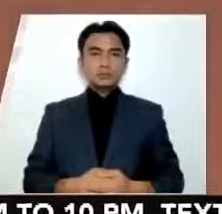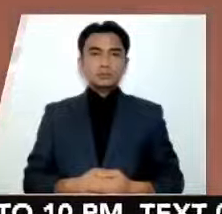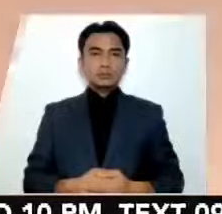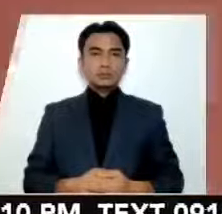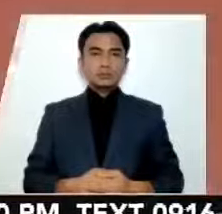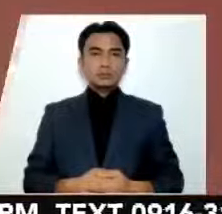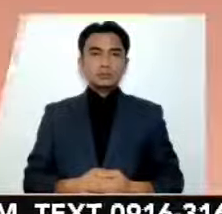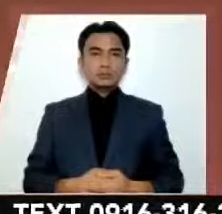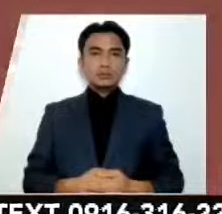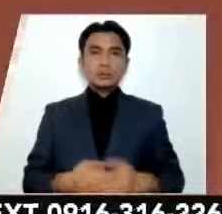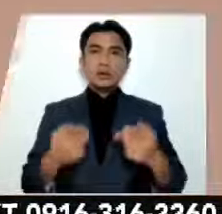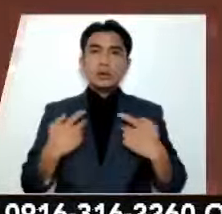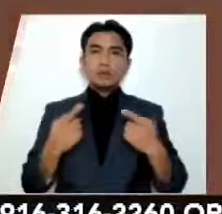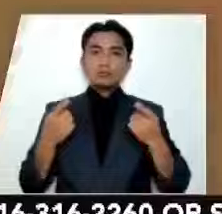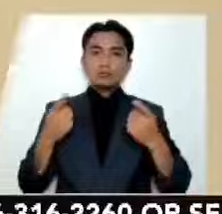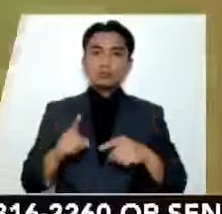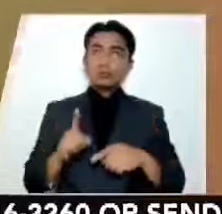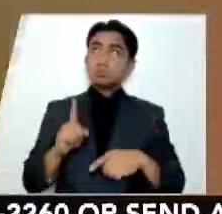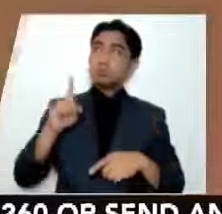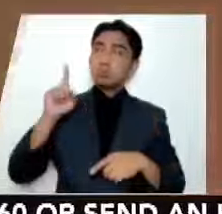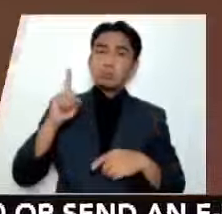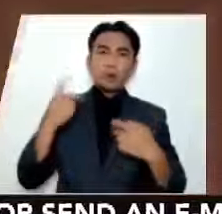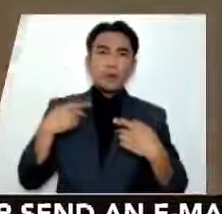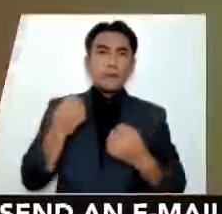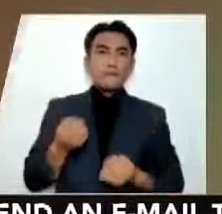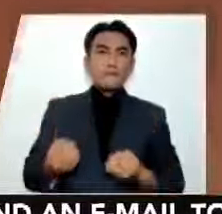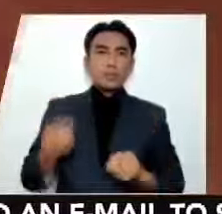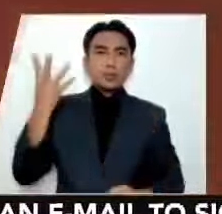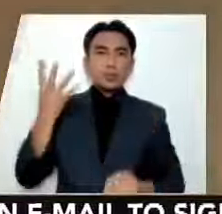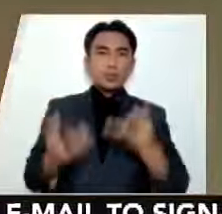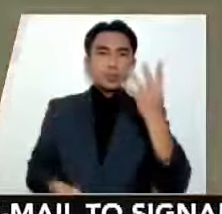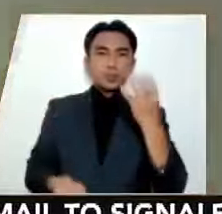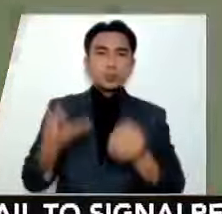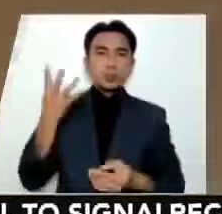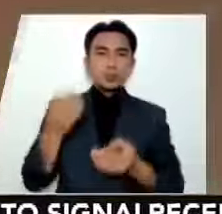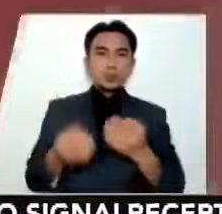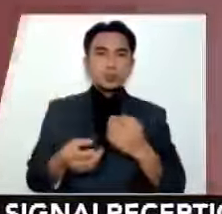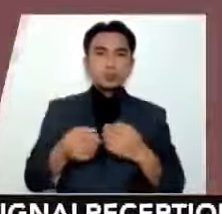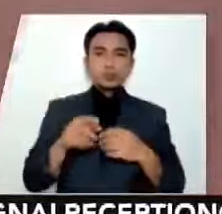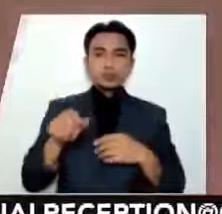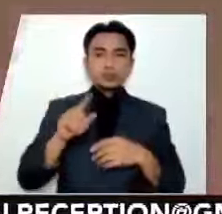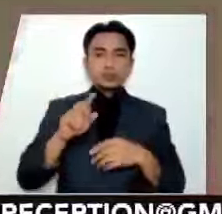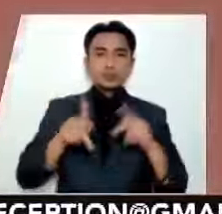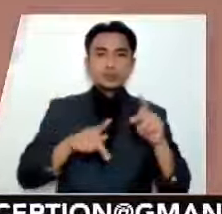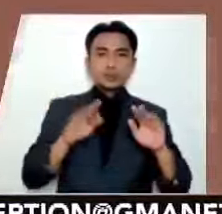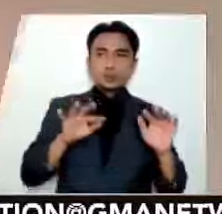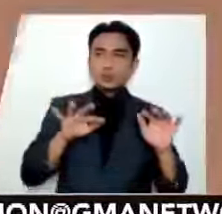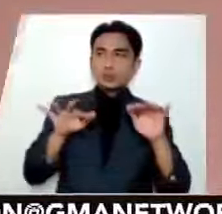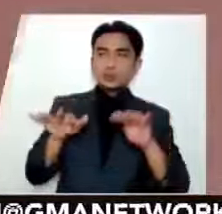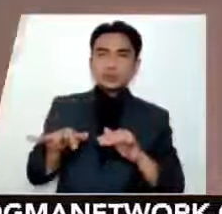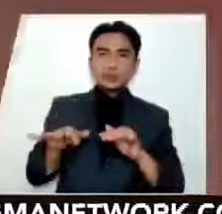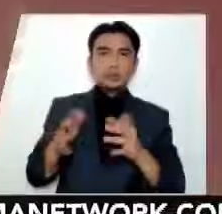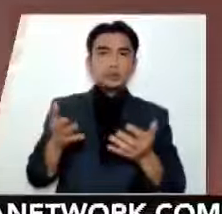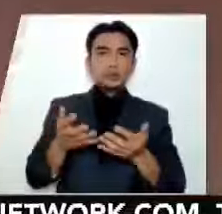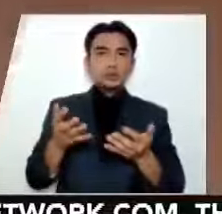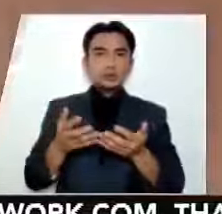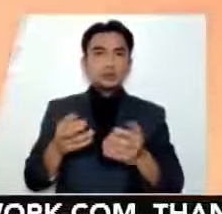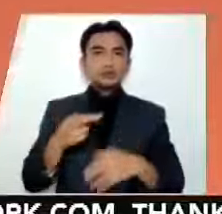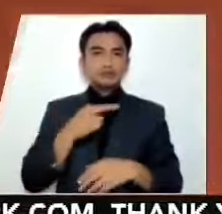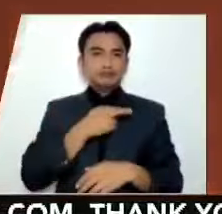biglang sumabog ang mga paputok sa gitna mismo ng mga nanonood ng fireworks display sa isang religious festival sa